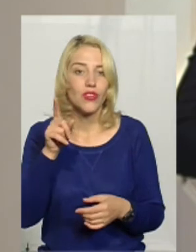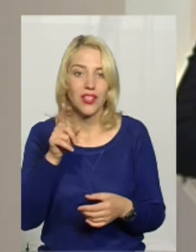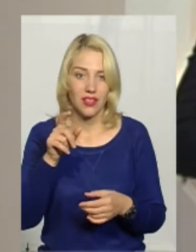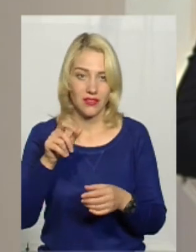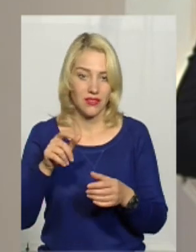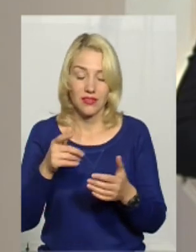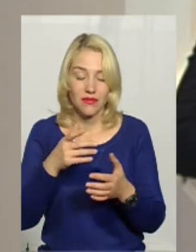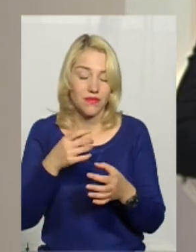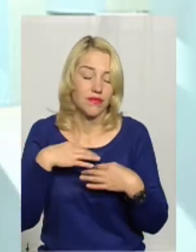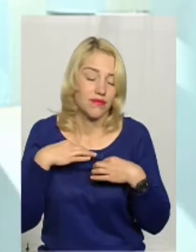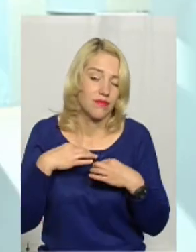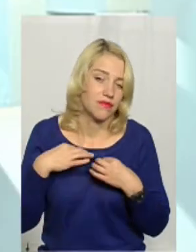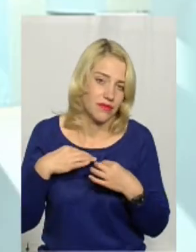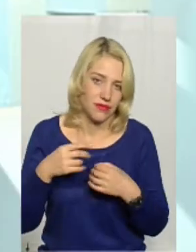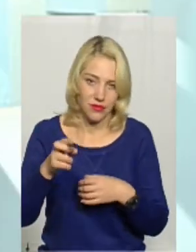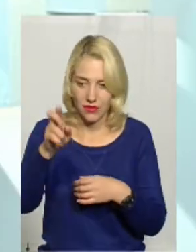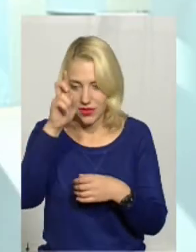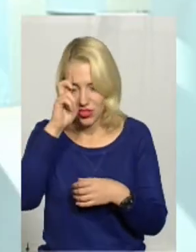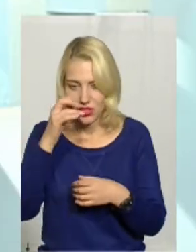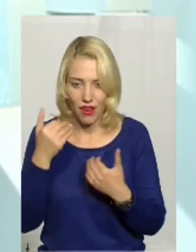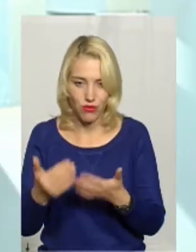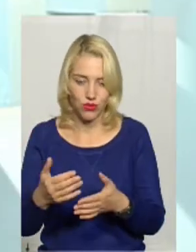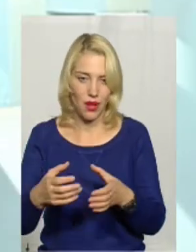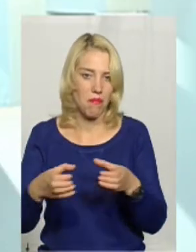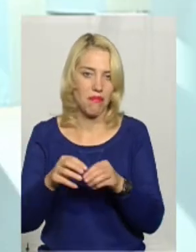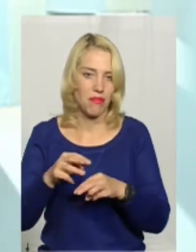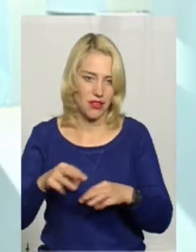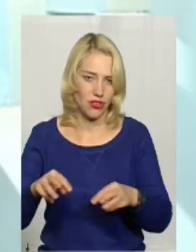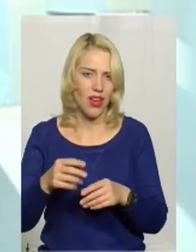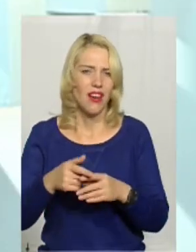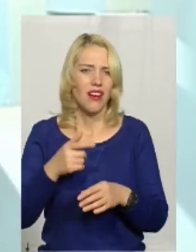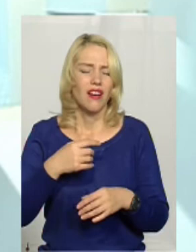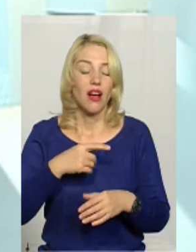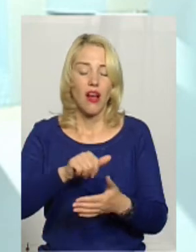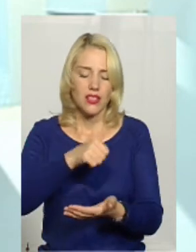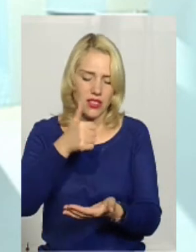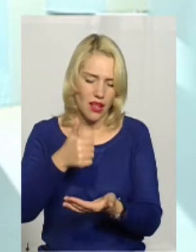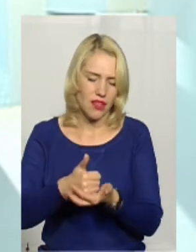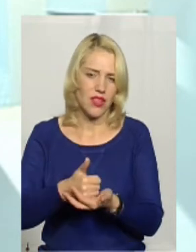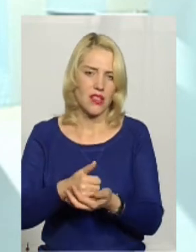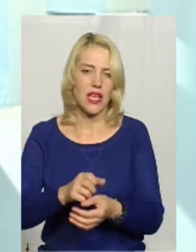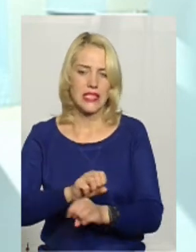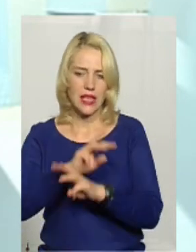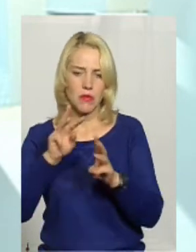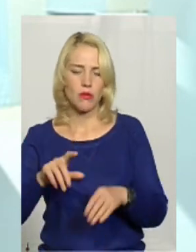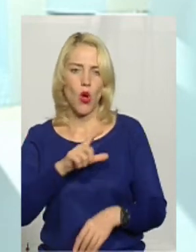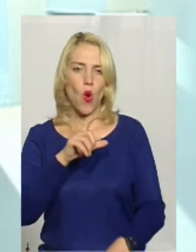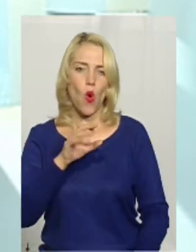парашут. Йому начхати на ту державу, на ту бабцю. В них завдання забезпечити холдинги українські